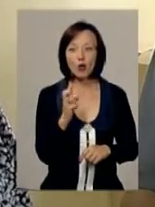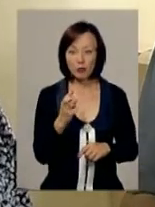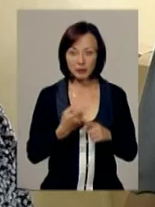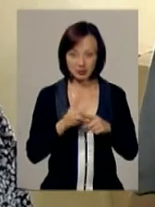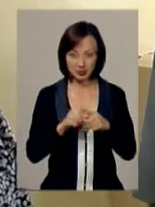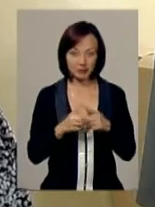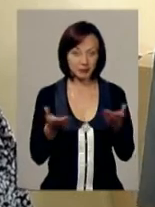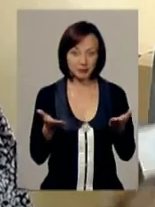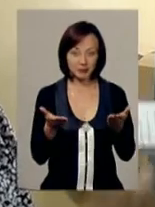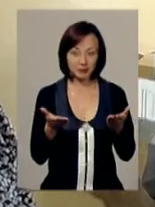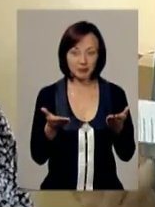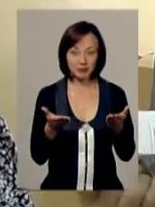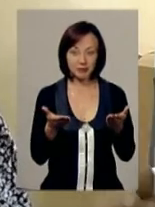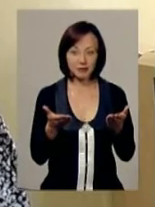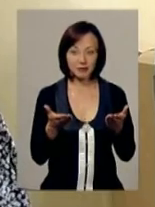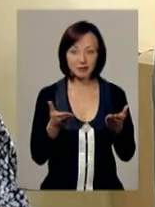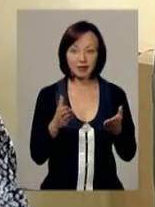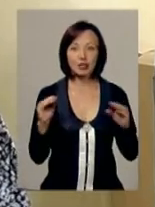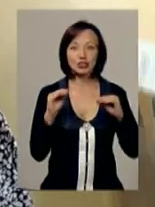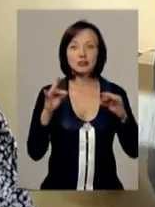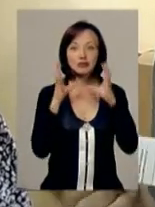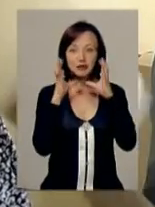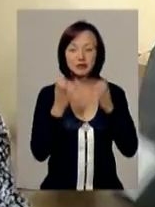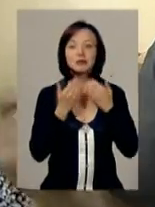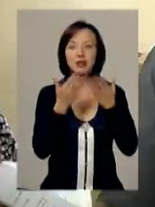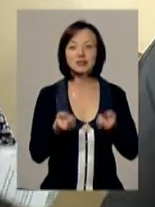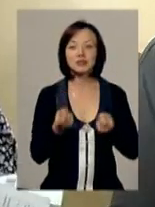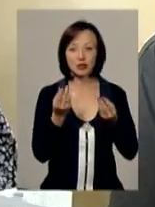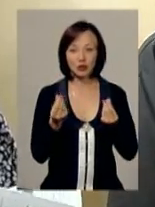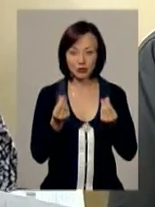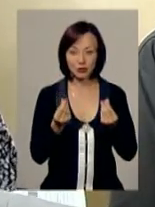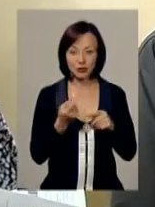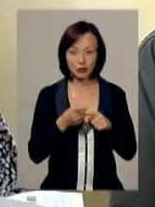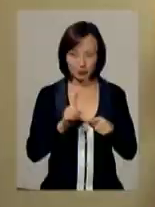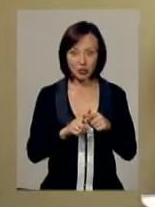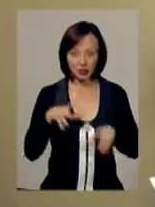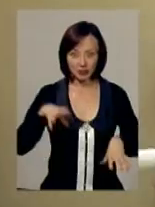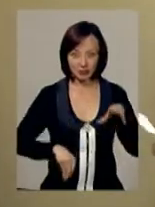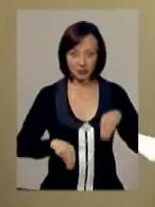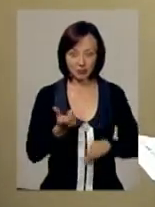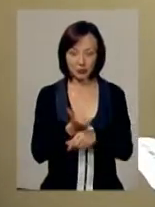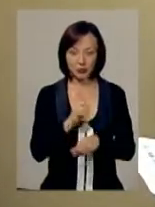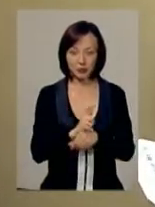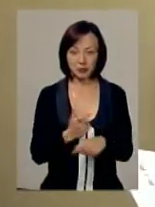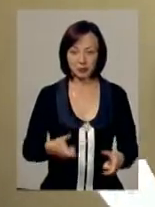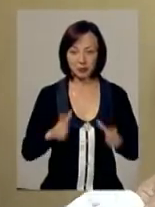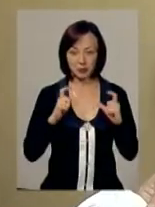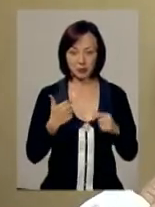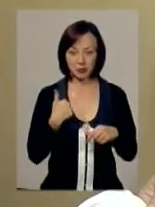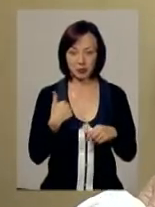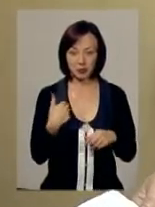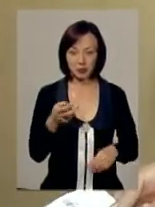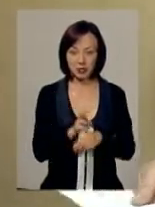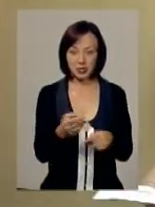цих з жирними мордами, звідки такі гроші, це щоб в них морди ще ширші стали. Мені бумажка прийшла, от я